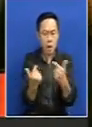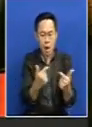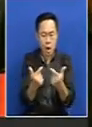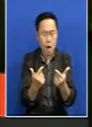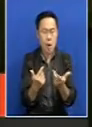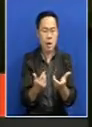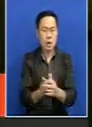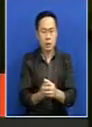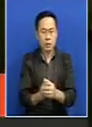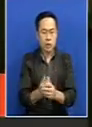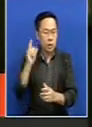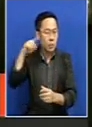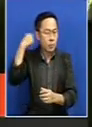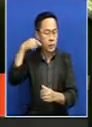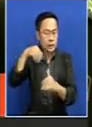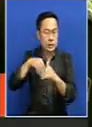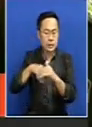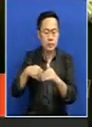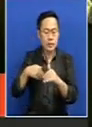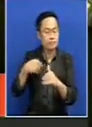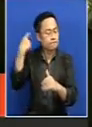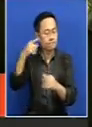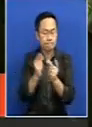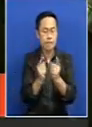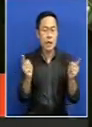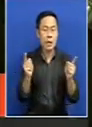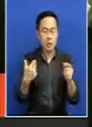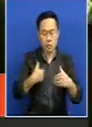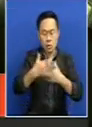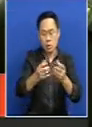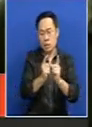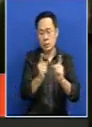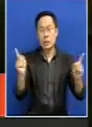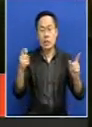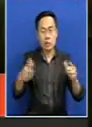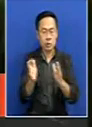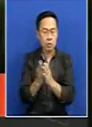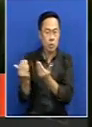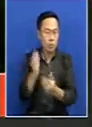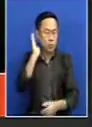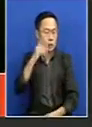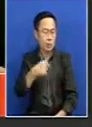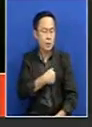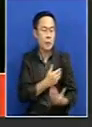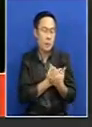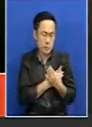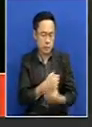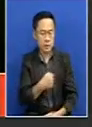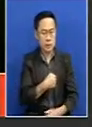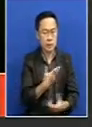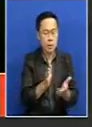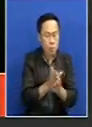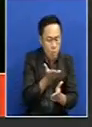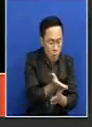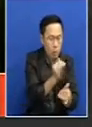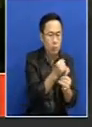องระแหงกันค่ะฝ่ายหญิงพยายามที่จะตีตัวออกห่างแล้วก็แยกกันอยู่แต่ว่าลูกชายนั้นทำใจไม่ได้พยายามที่